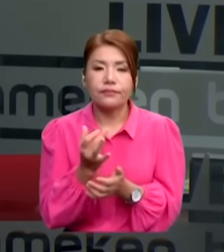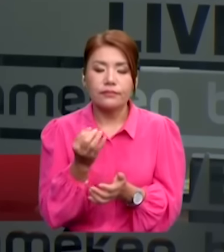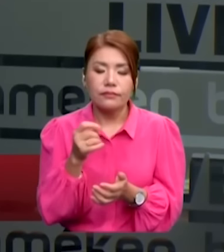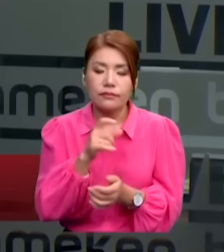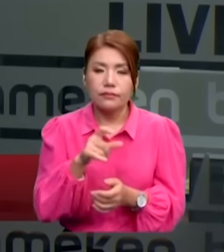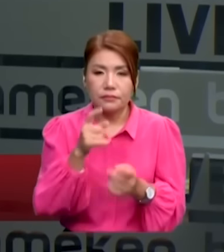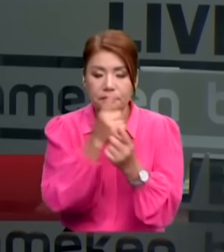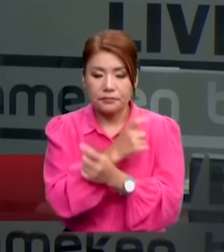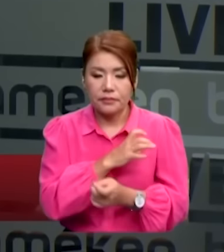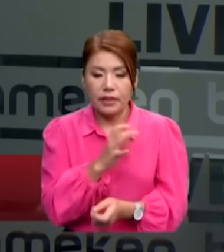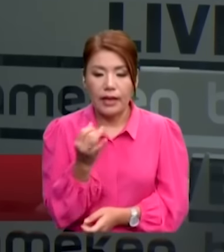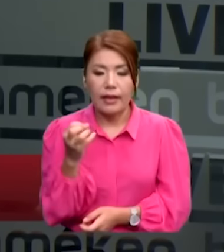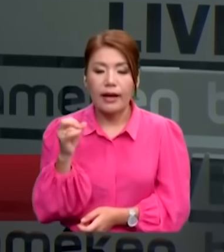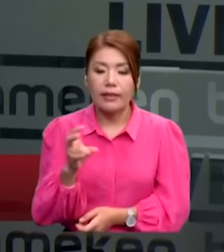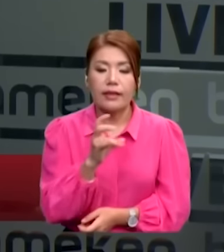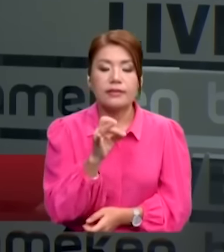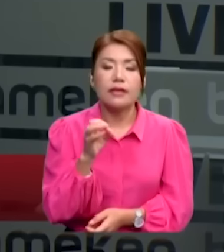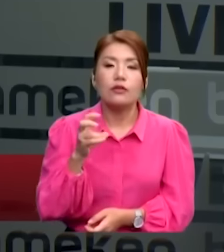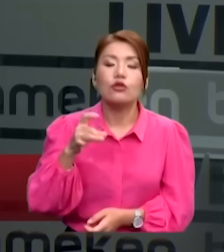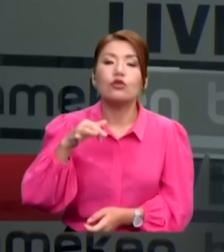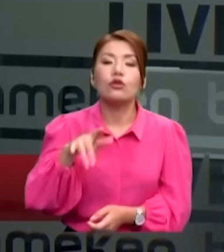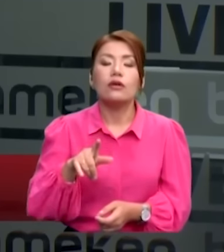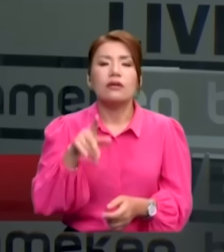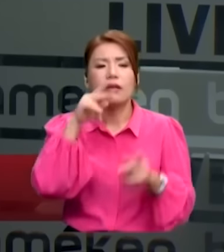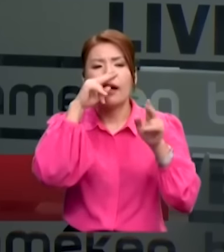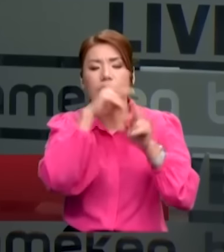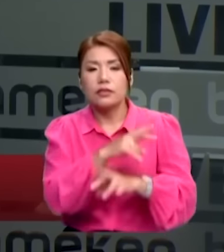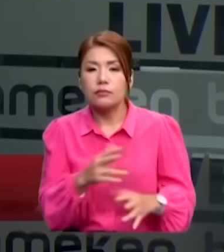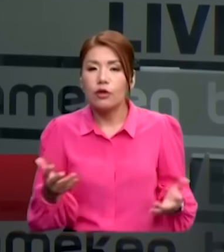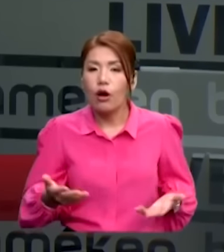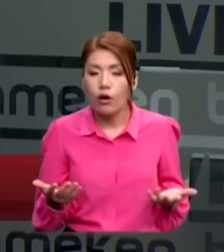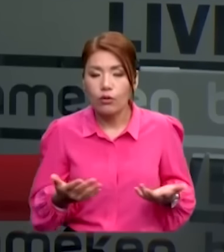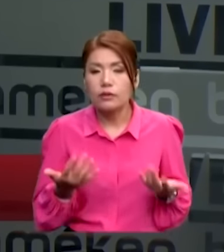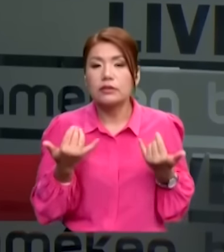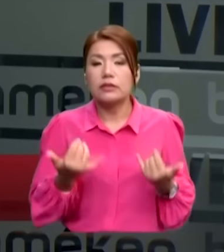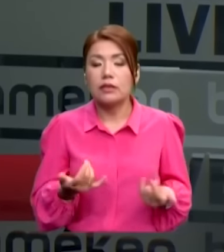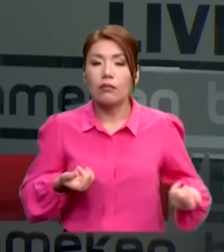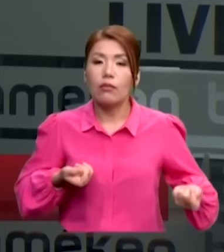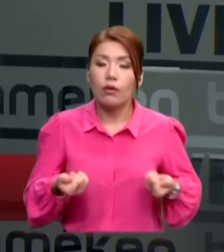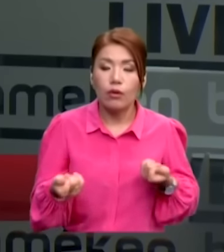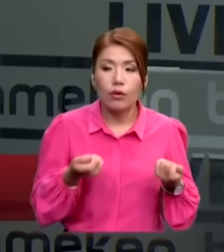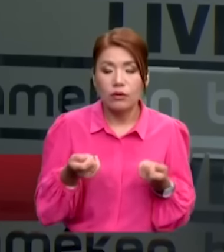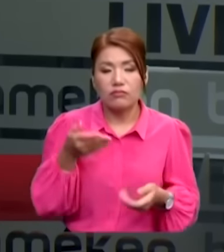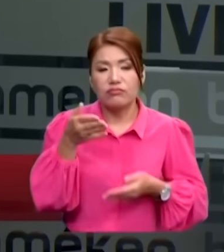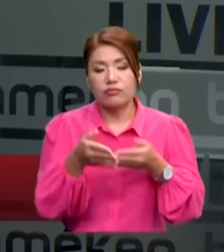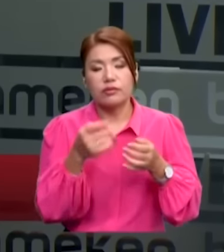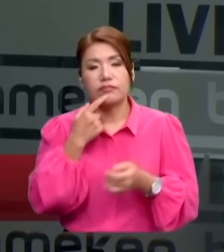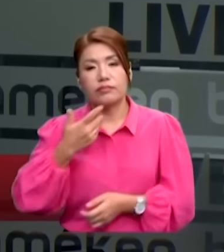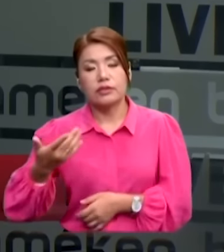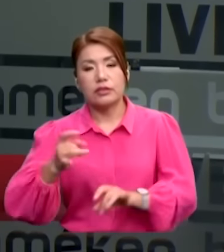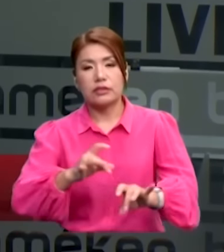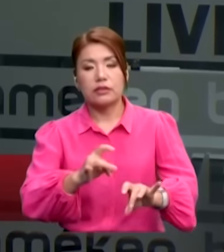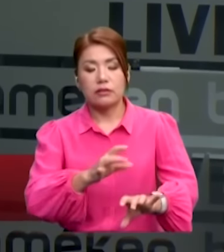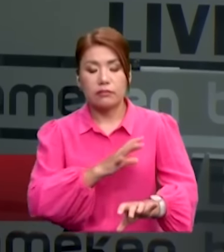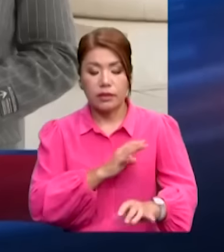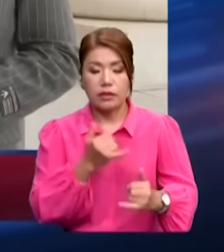өкілдері. Әлихан Асханұлының премьер болғанда жіберген қателігін қызметкерлері қазіргі билікке бүкпесіз баяндады. Дәл қазір